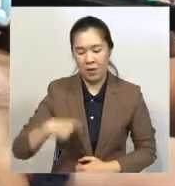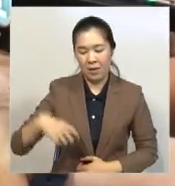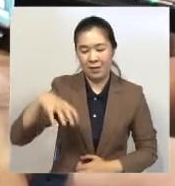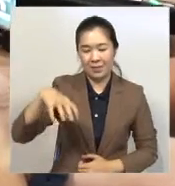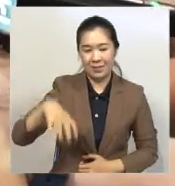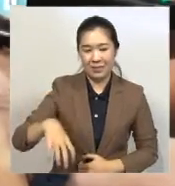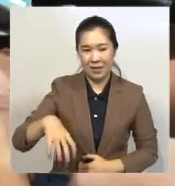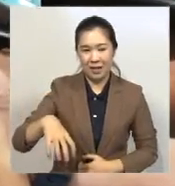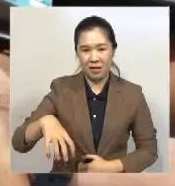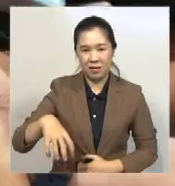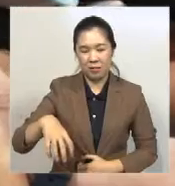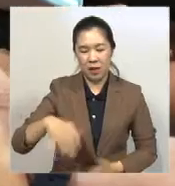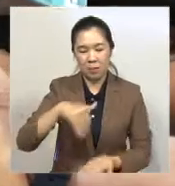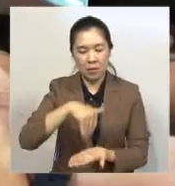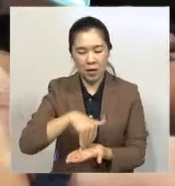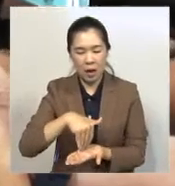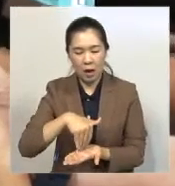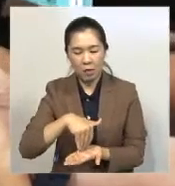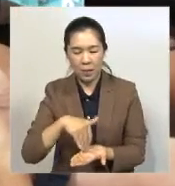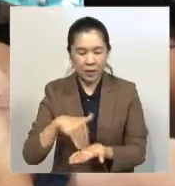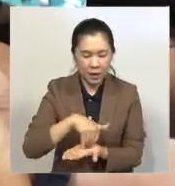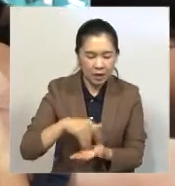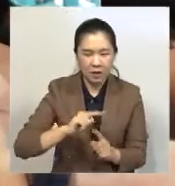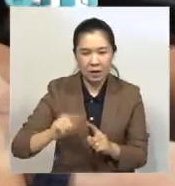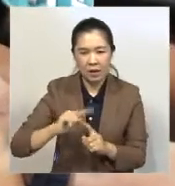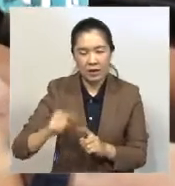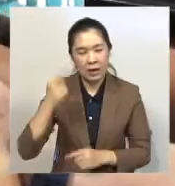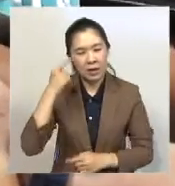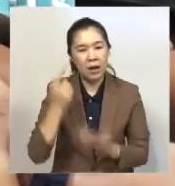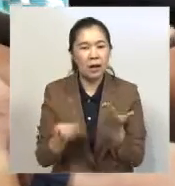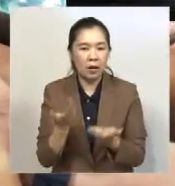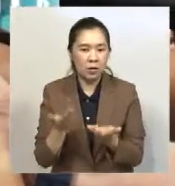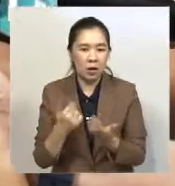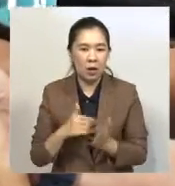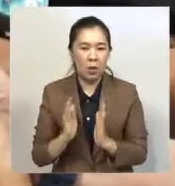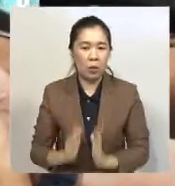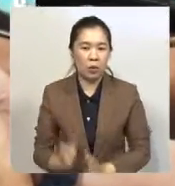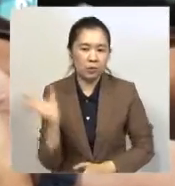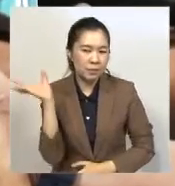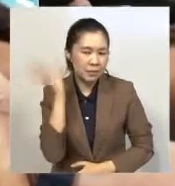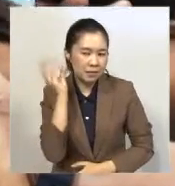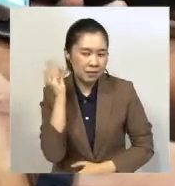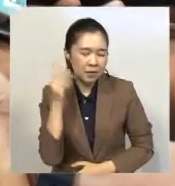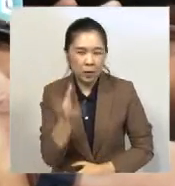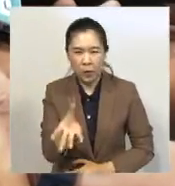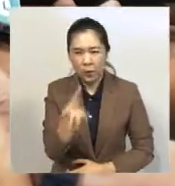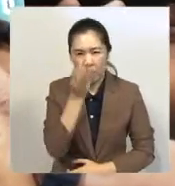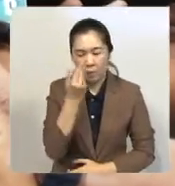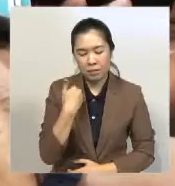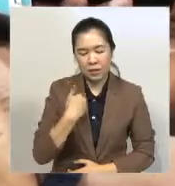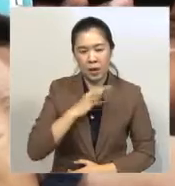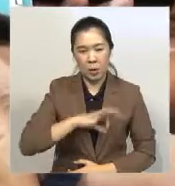ม่เป็นกลางหรือไม่ยุติธรรมทำให้เกิดความรู้สึกจูงใจโน้มน้าวคนที่ได้ยินได้ฟังแล้วเกิดความรู้สึกในทาง